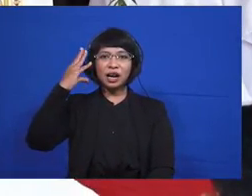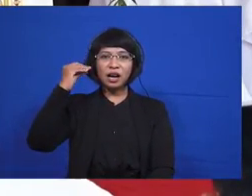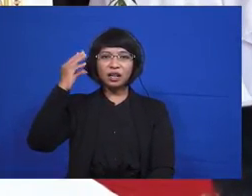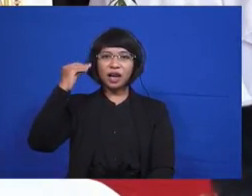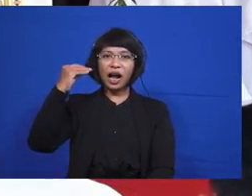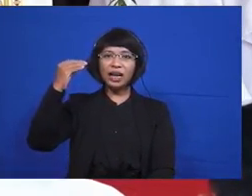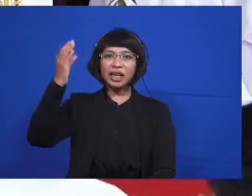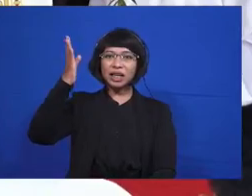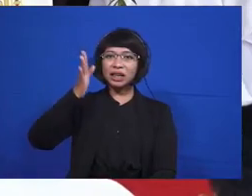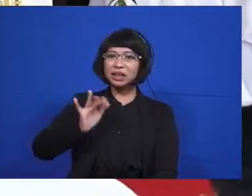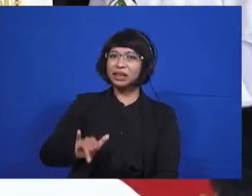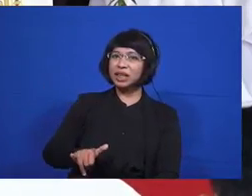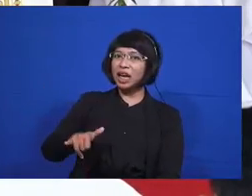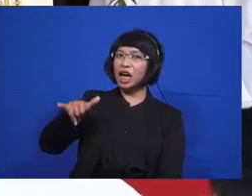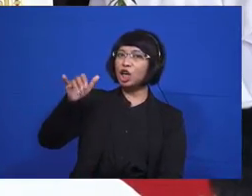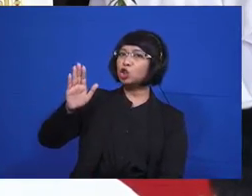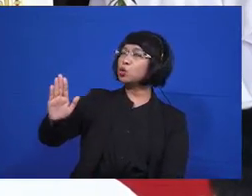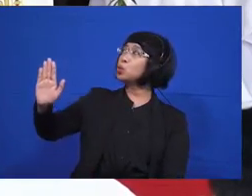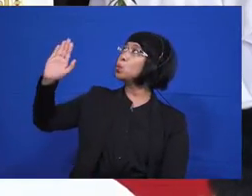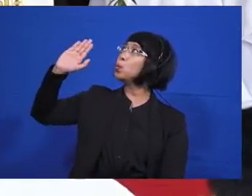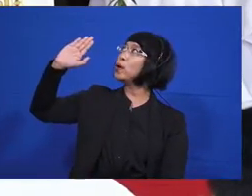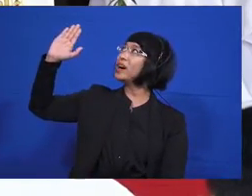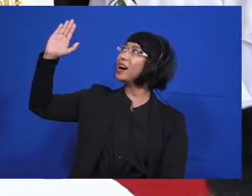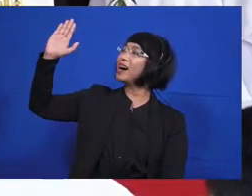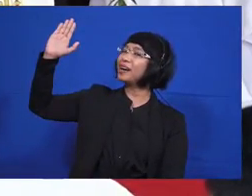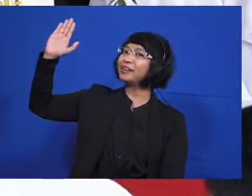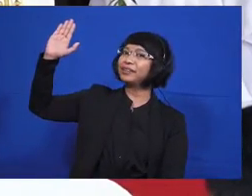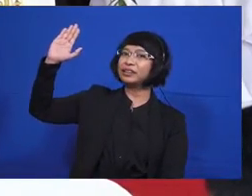Dengarkanlah ya Tuhan.